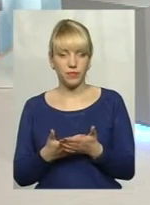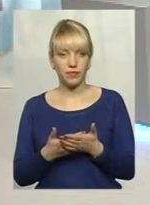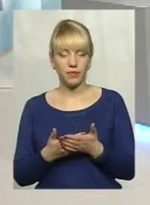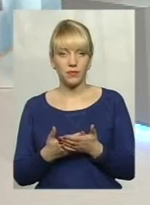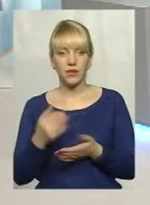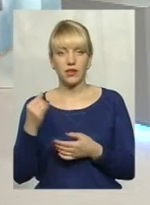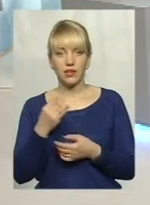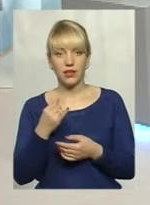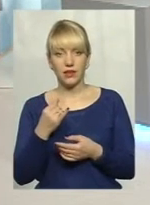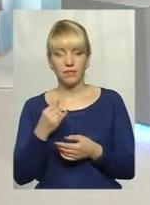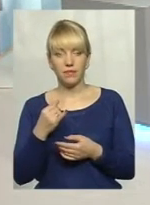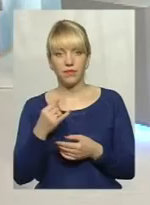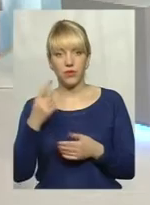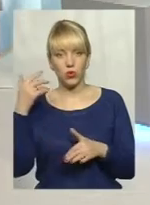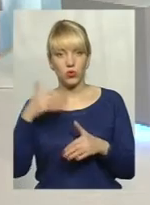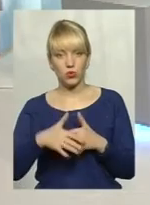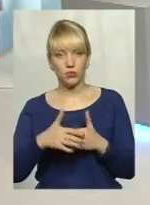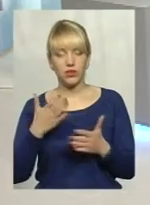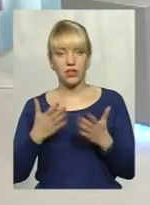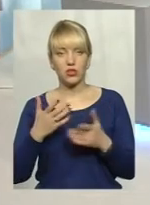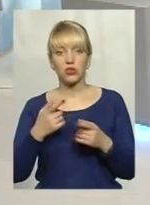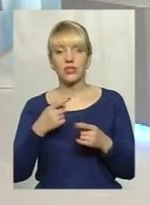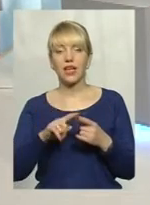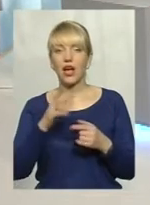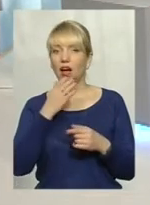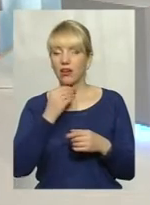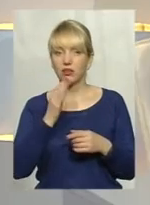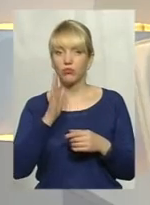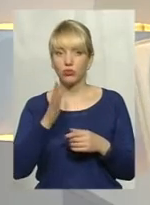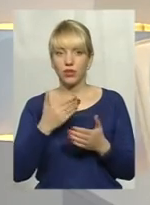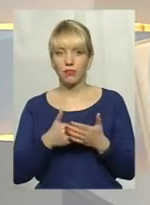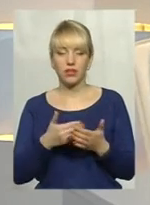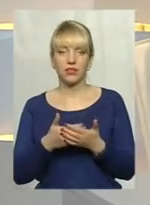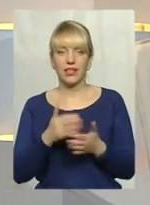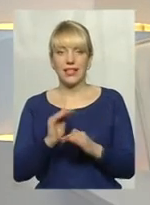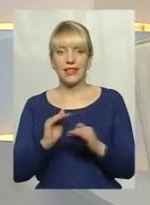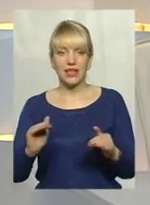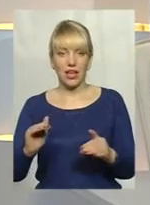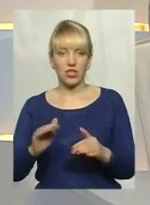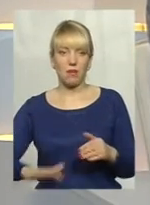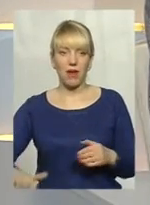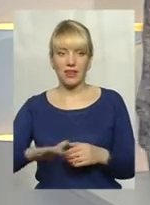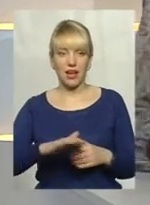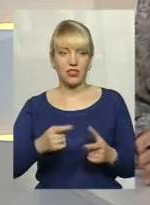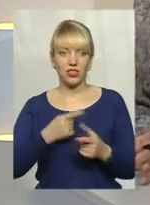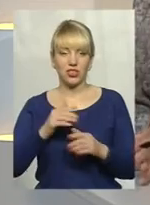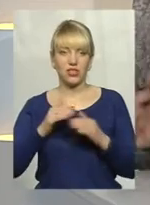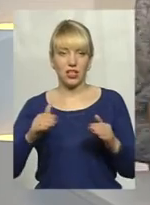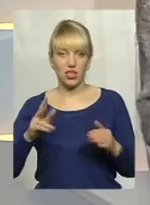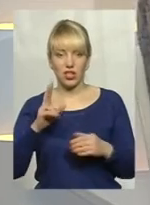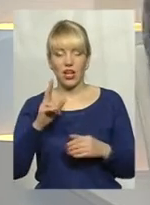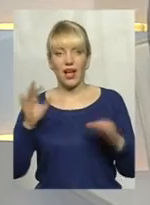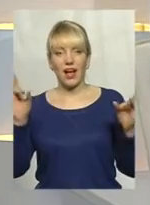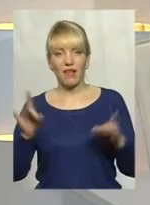і він розуміє, навіть якщо це дуже гарний має бути там дитячий майданчик, або ж дитяче кафе, або ж